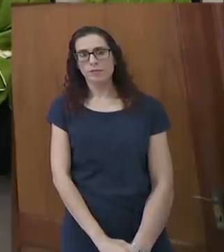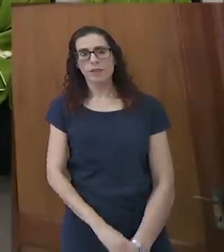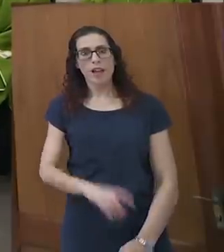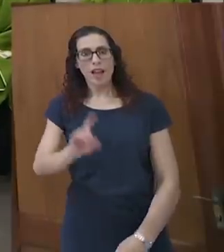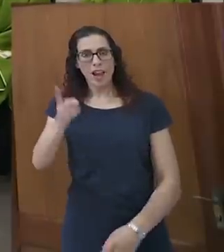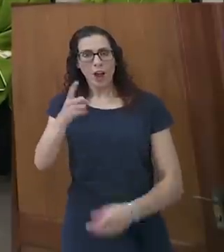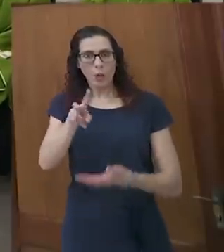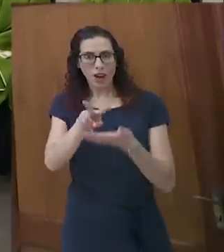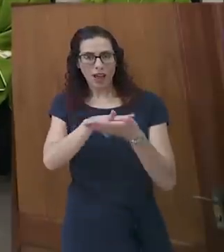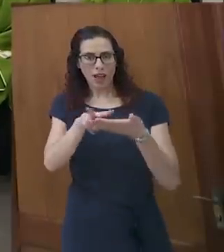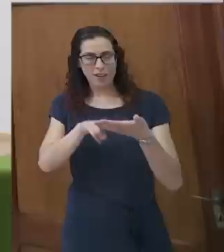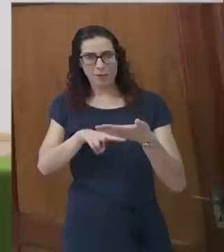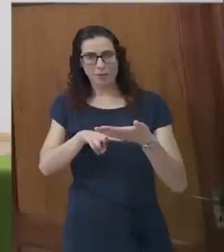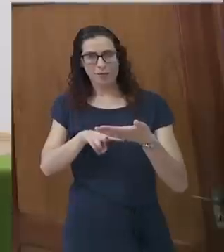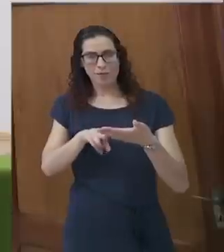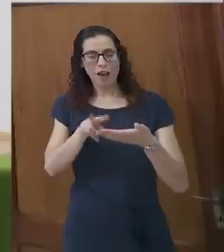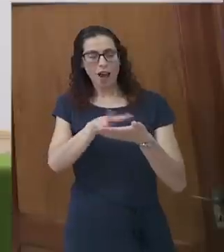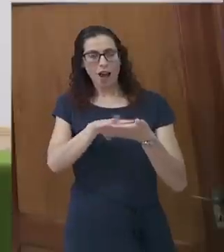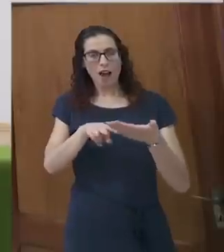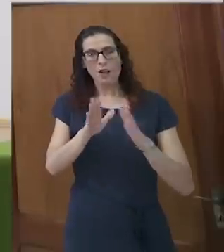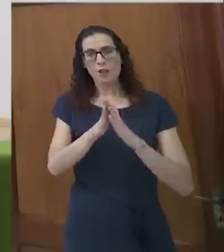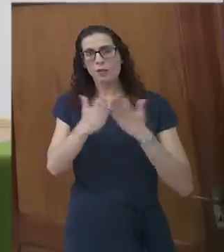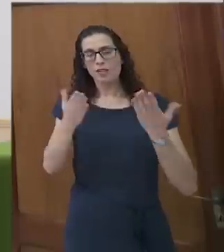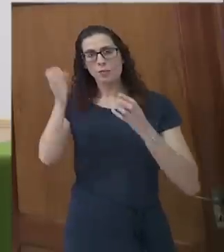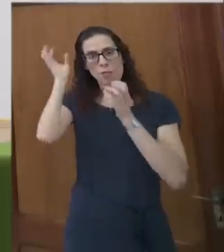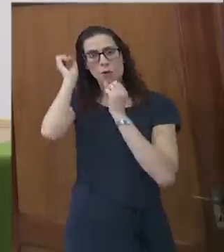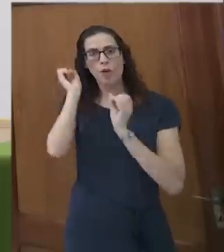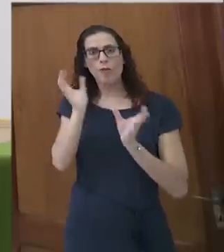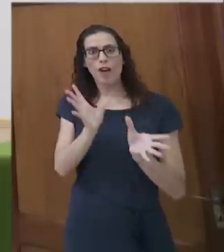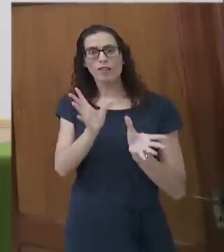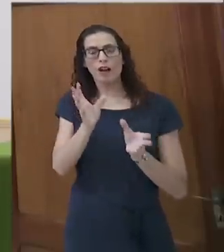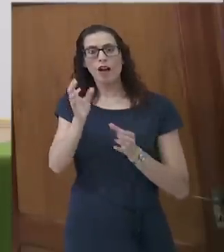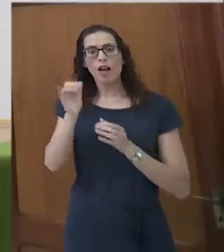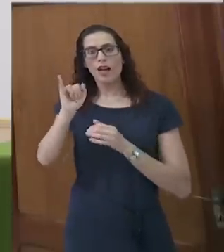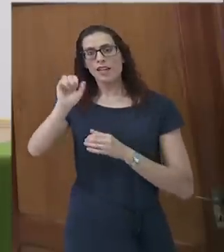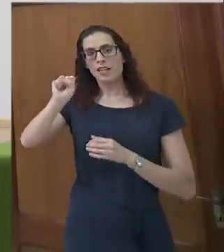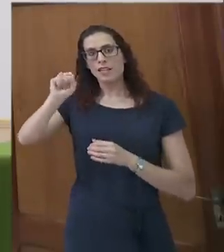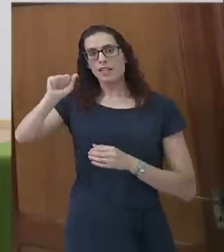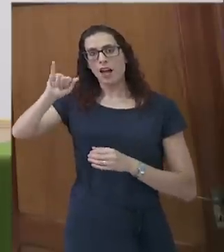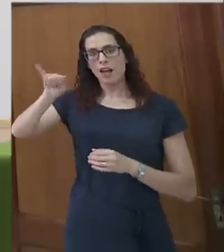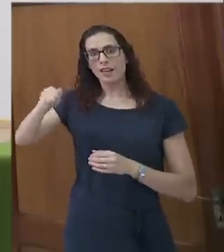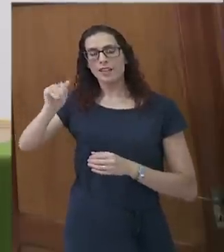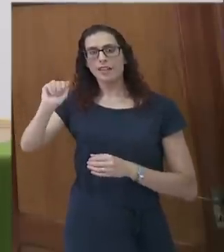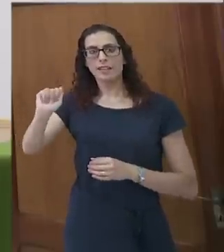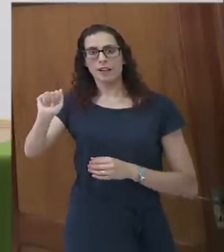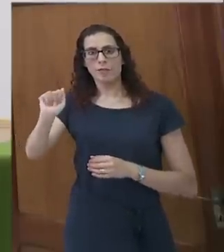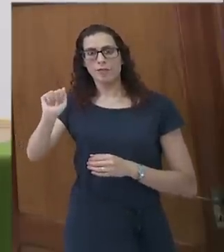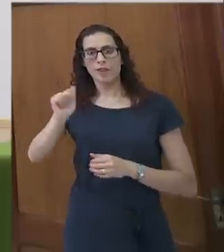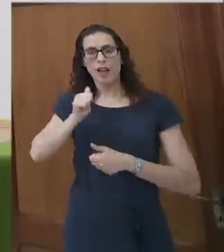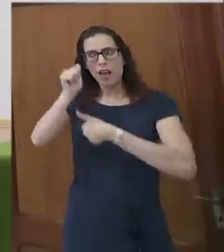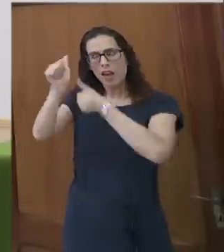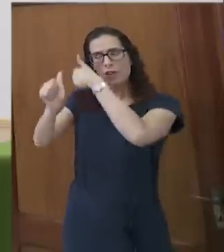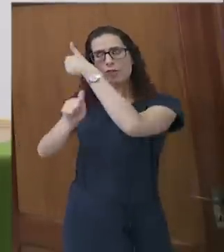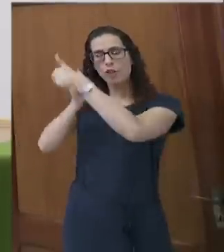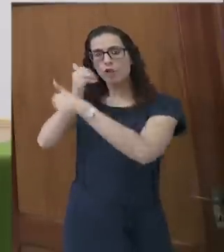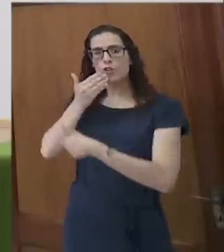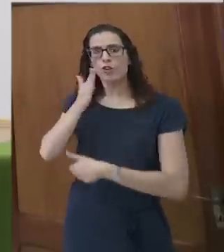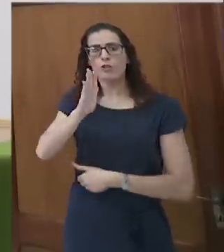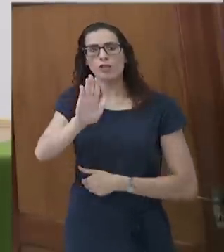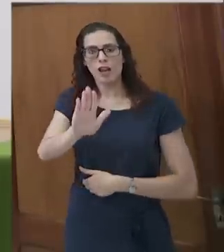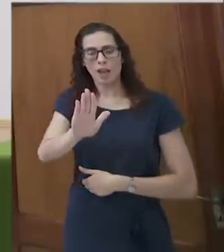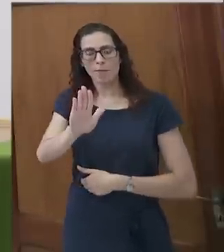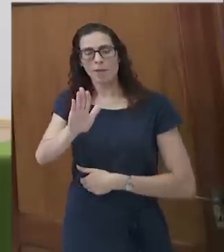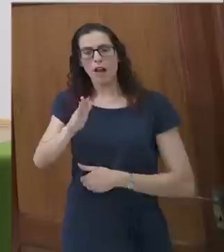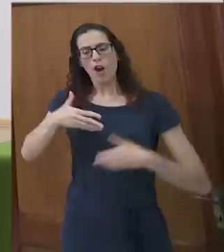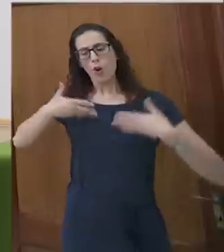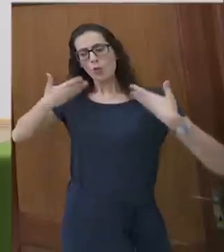L-ewwel qari. Qari mill-ktieb tal-profeta Eżajja. Ifirħu lil Ġerusalemm, tennew